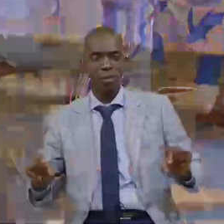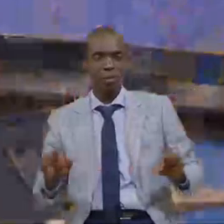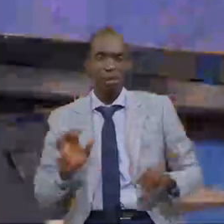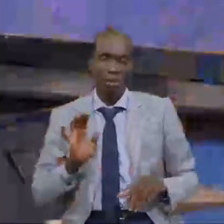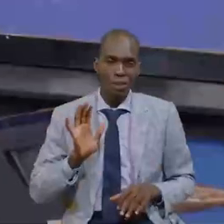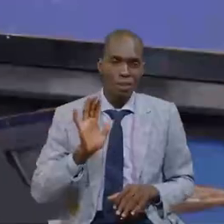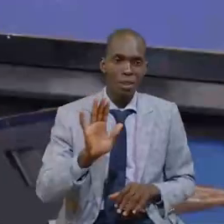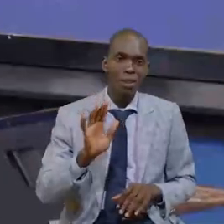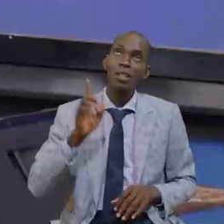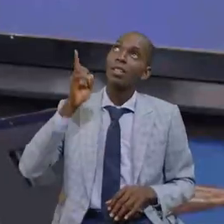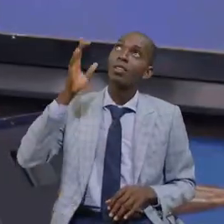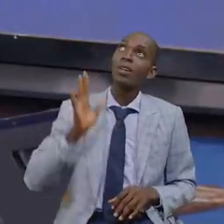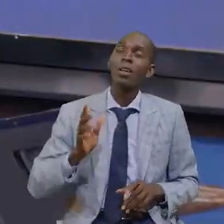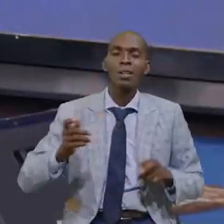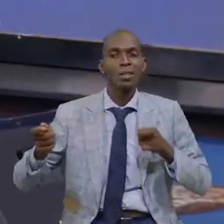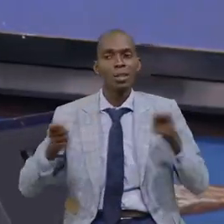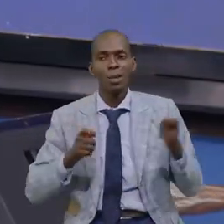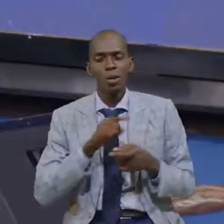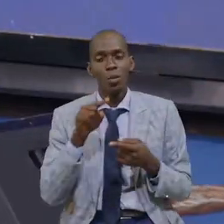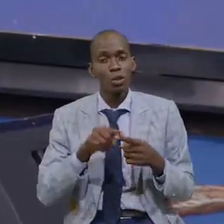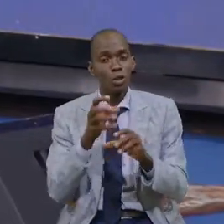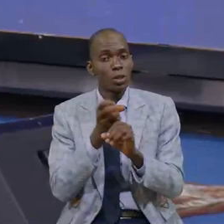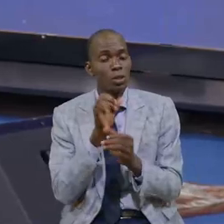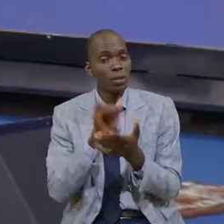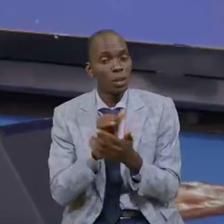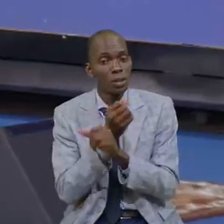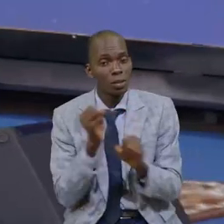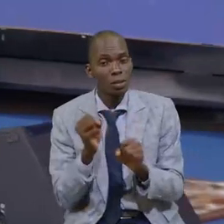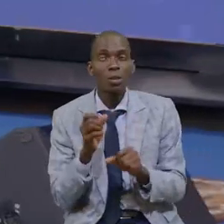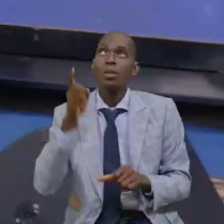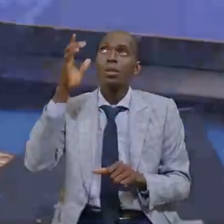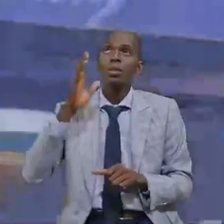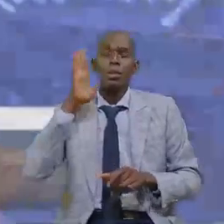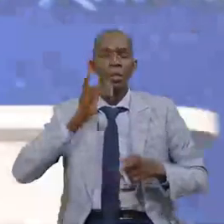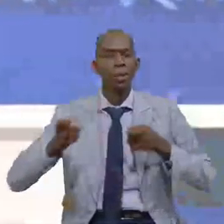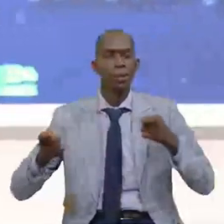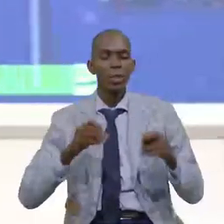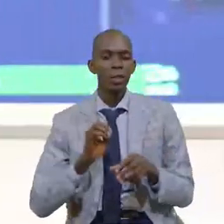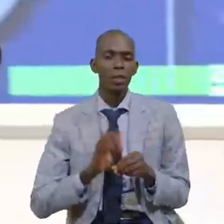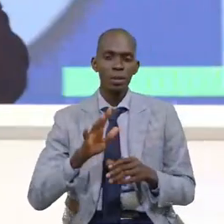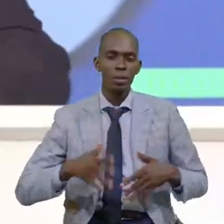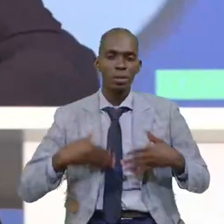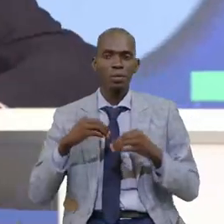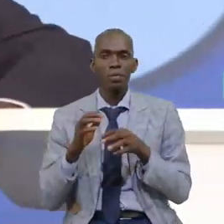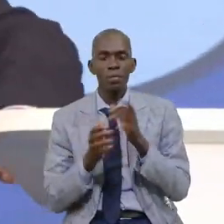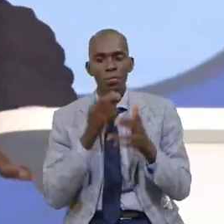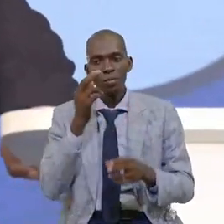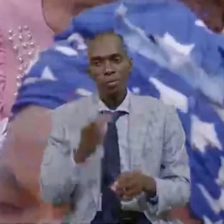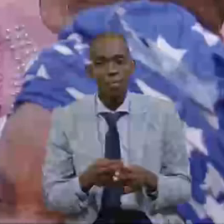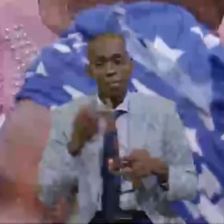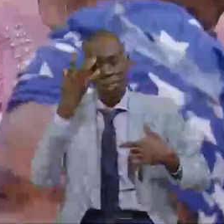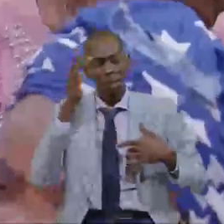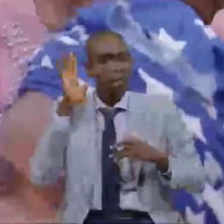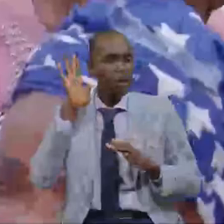de celui qui dit ton Dieu règne. Et quand tu reçois ce salut, Dieu va régner dans ta vie.